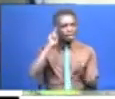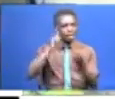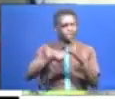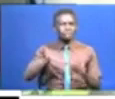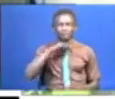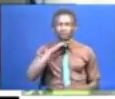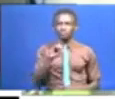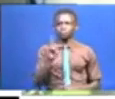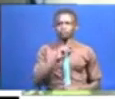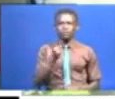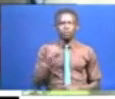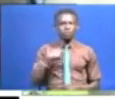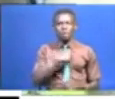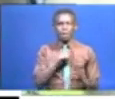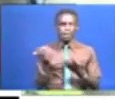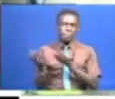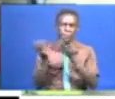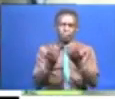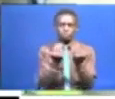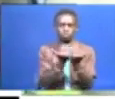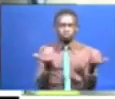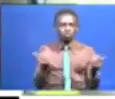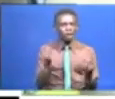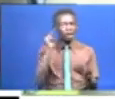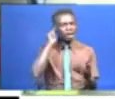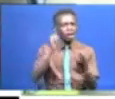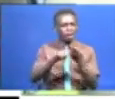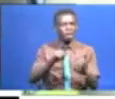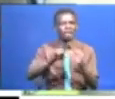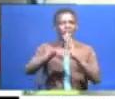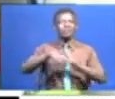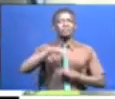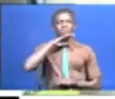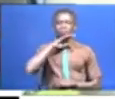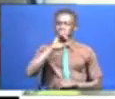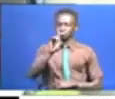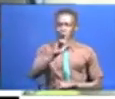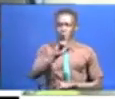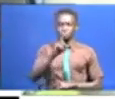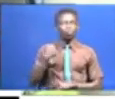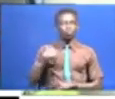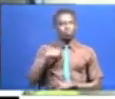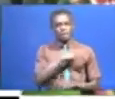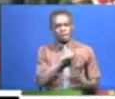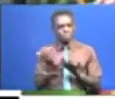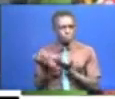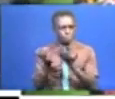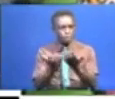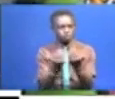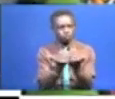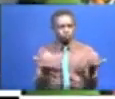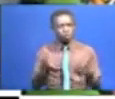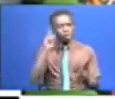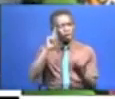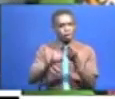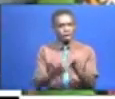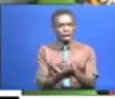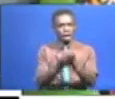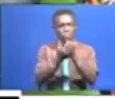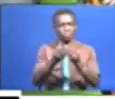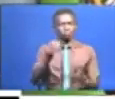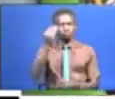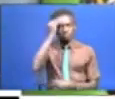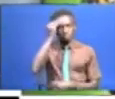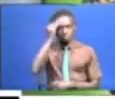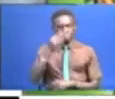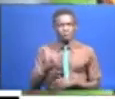Hatujaleta watoto kusika Seneya. Tumeleta watoto wasaidike, wasomeshe. Niko na watoto wawili kwa hii shule